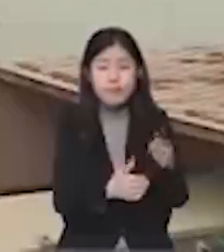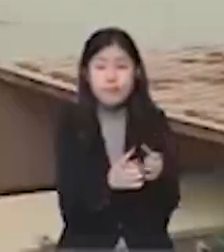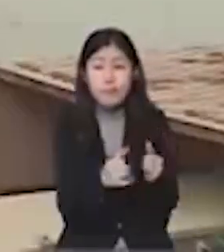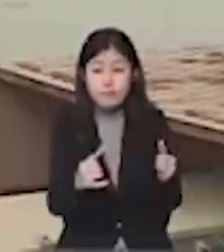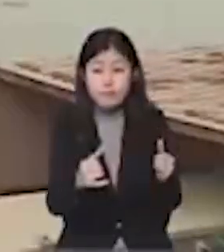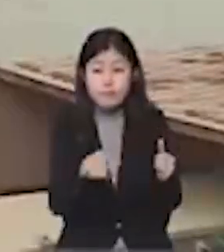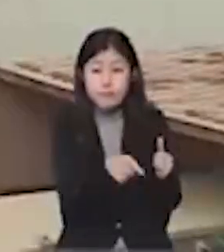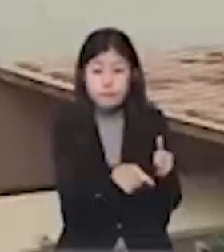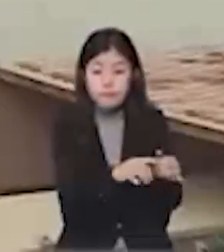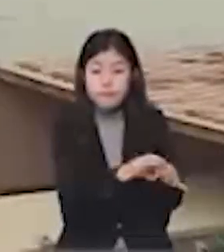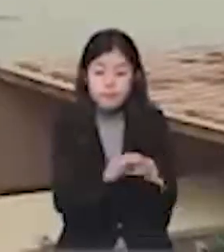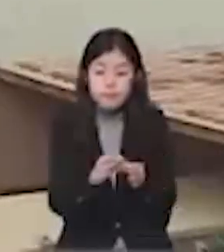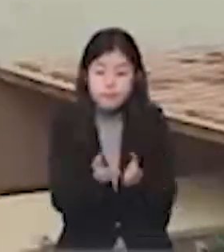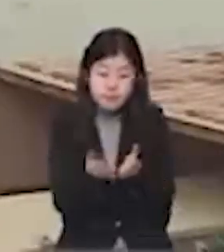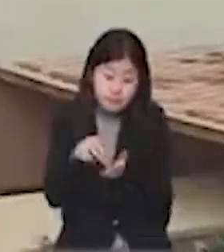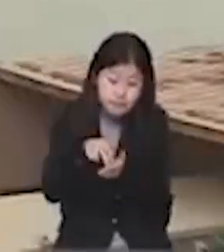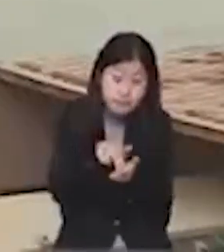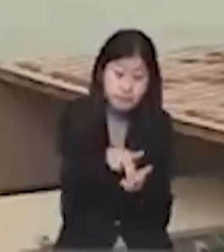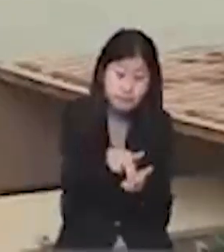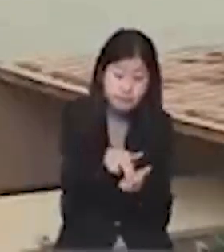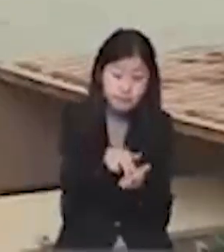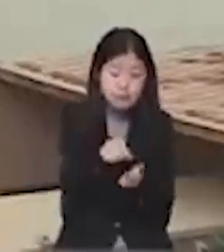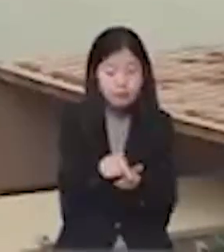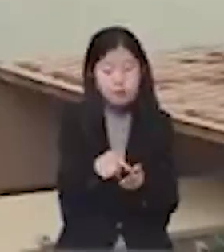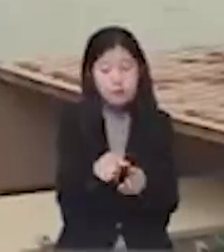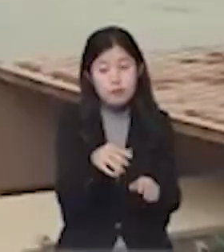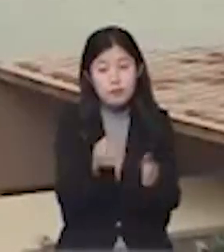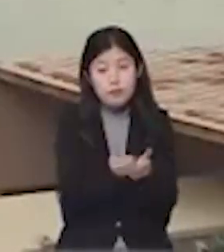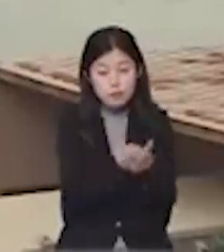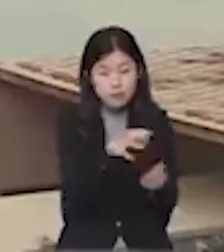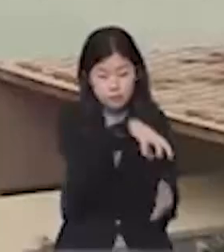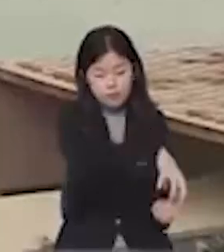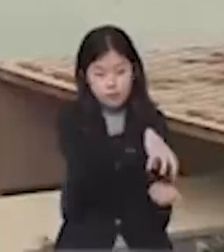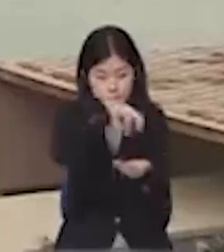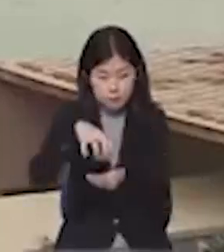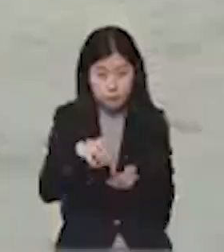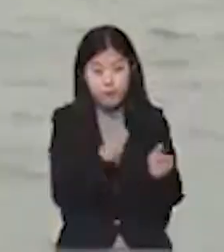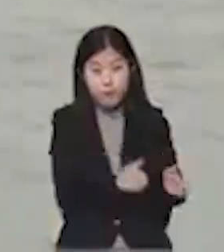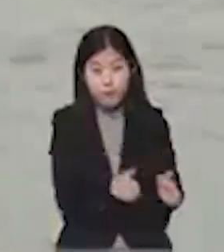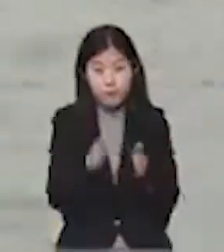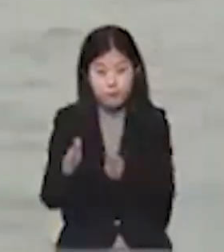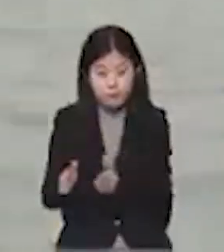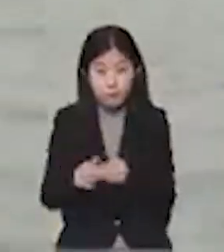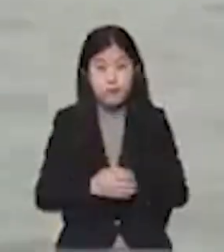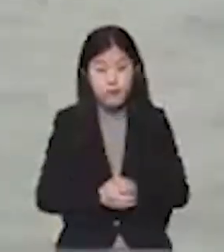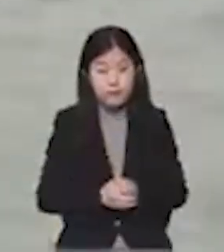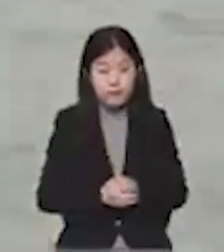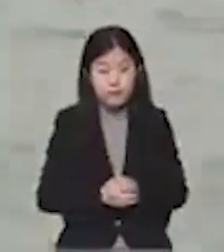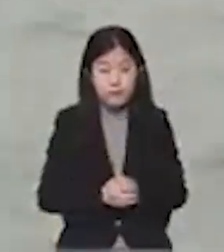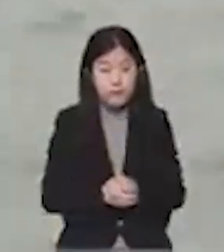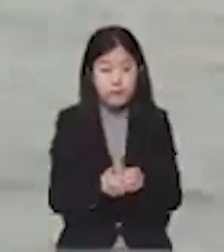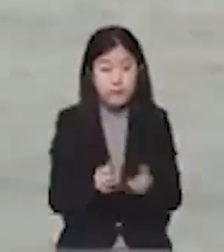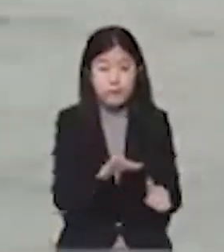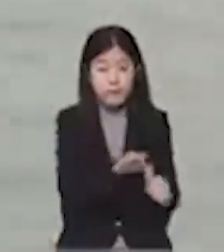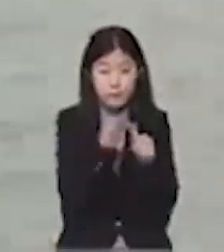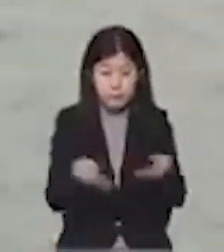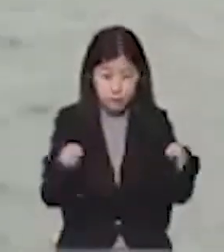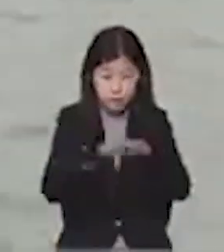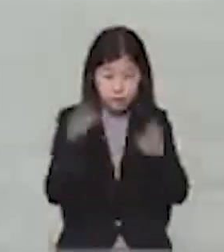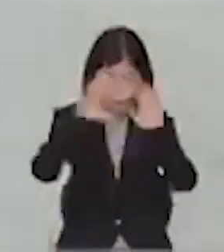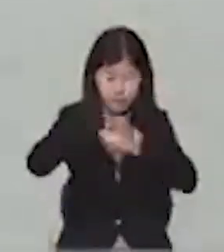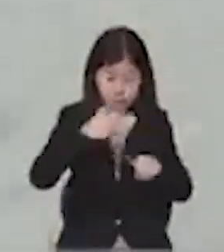함정은 사고 해역에 진입했고 청보호 인양을 위한 사전 작업이 이뤄졌습니다. 구조당국은 밤